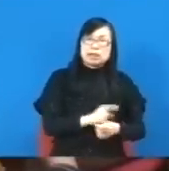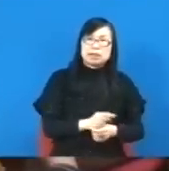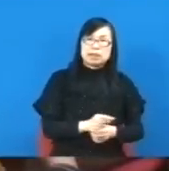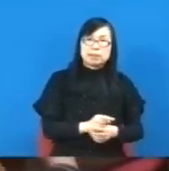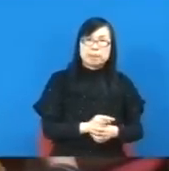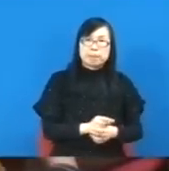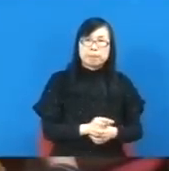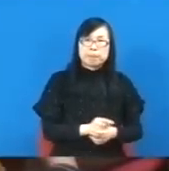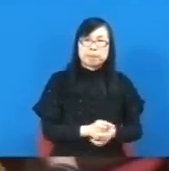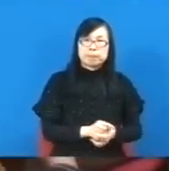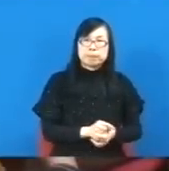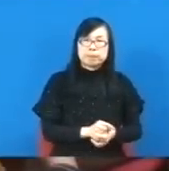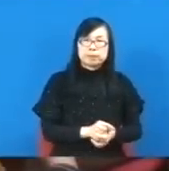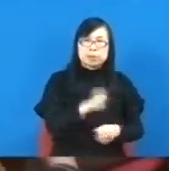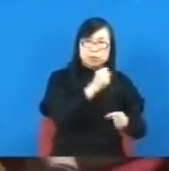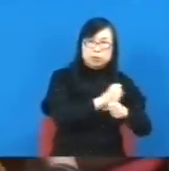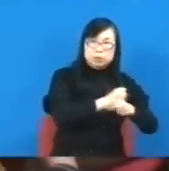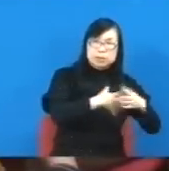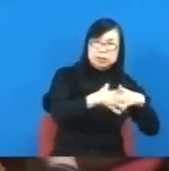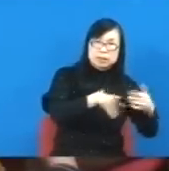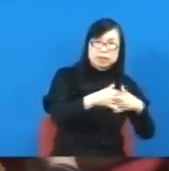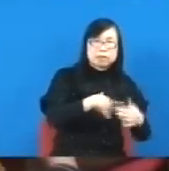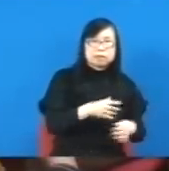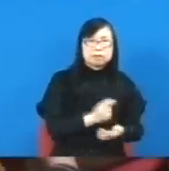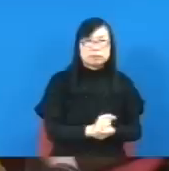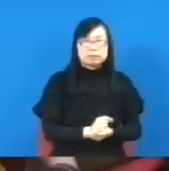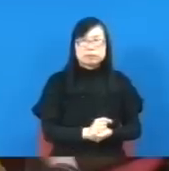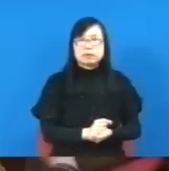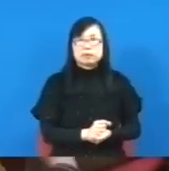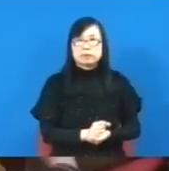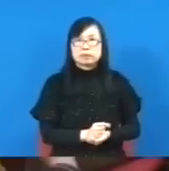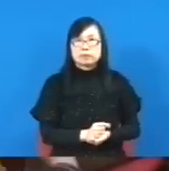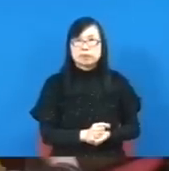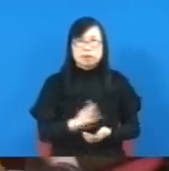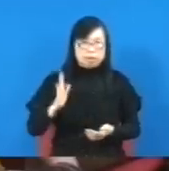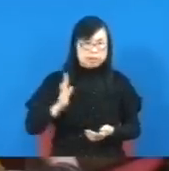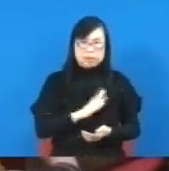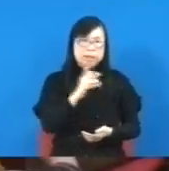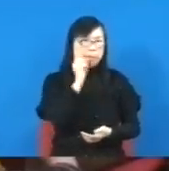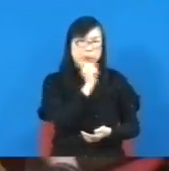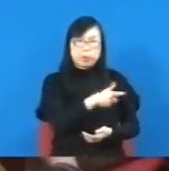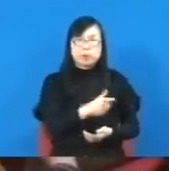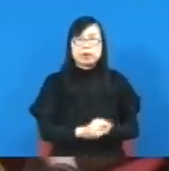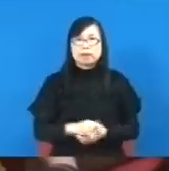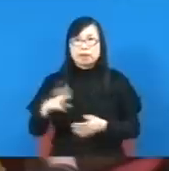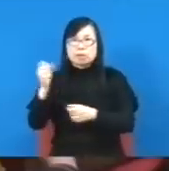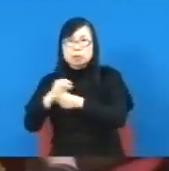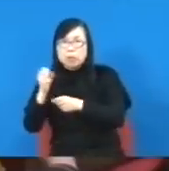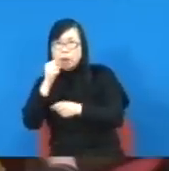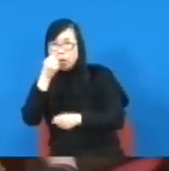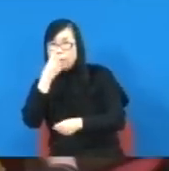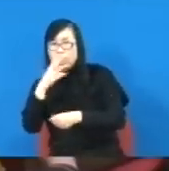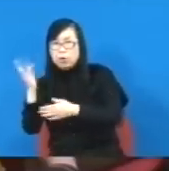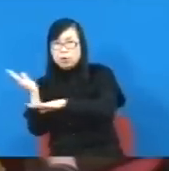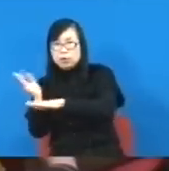嘅做事嘅嘢，我唔會偏袒。咁你做港台編輯嗰陣點計